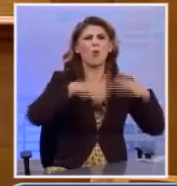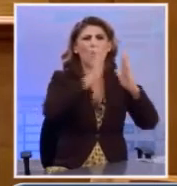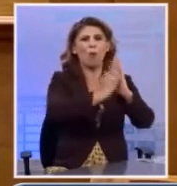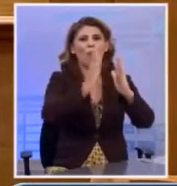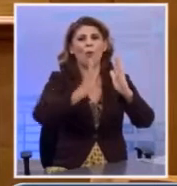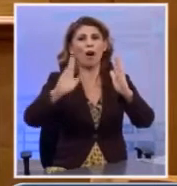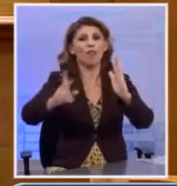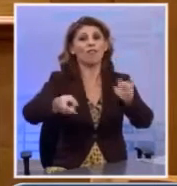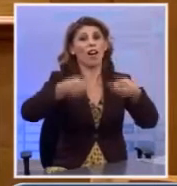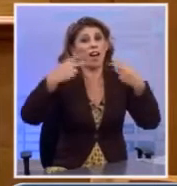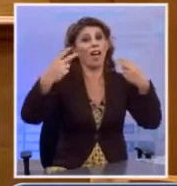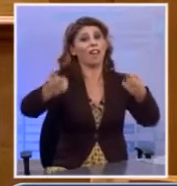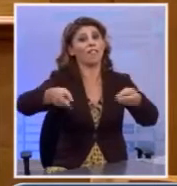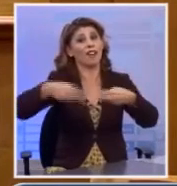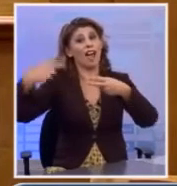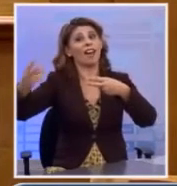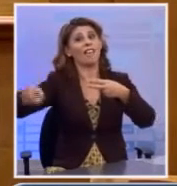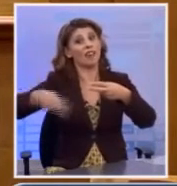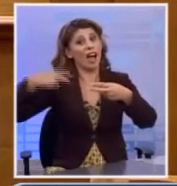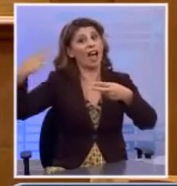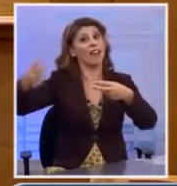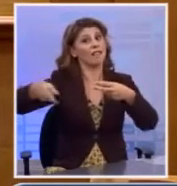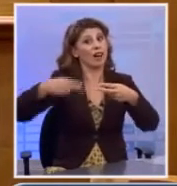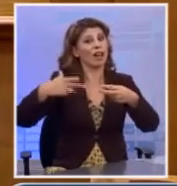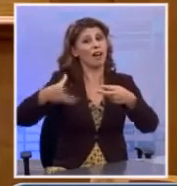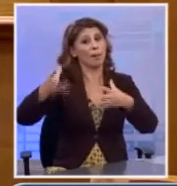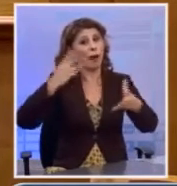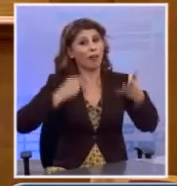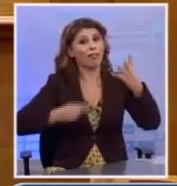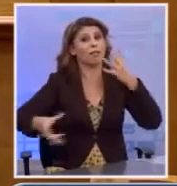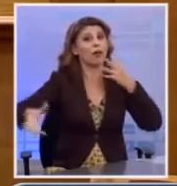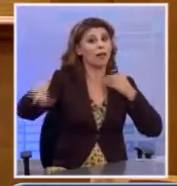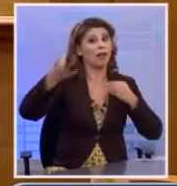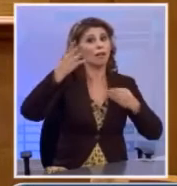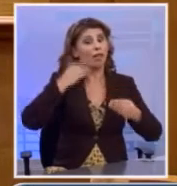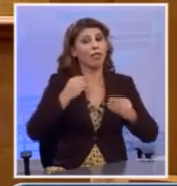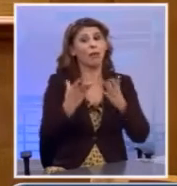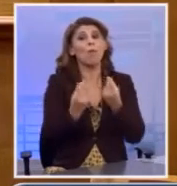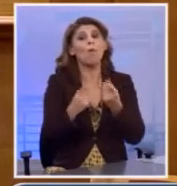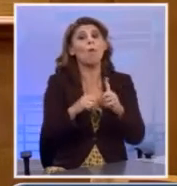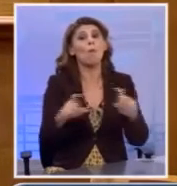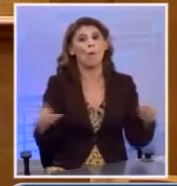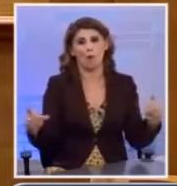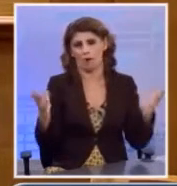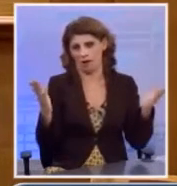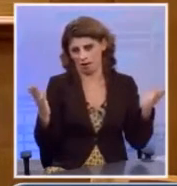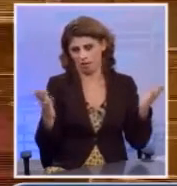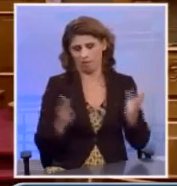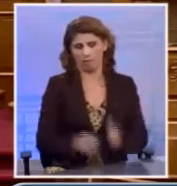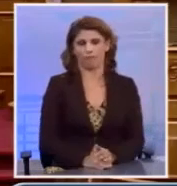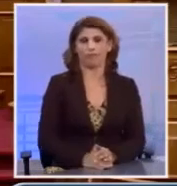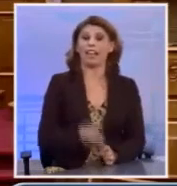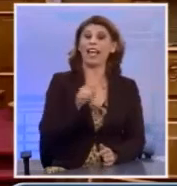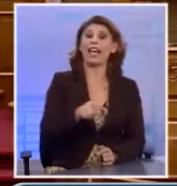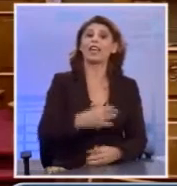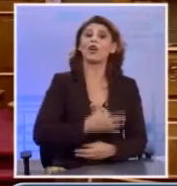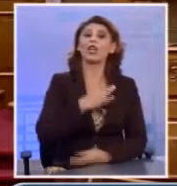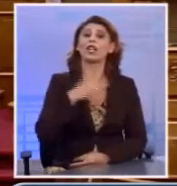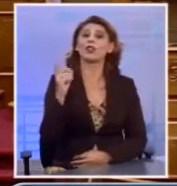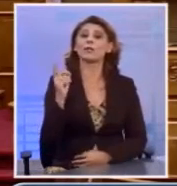υπόθηκαν εκεί, από επίσημα χείλη, για να μην ξεχνιόμαστε. Εκεί λοιπόν ήταν που ο κύριος